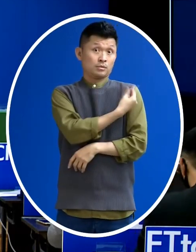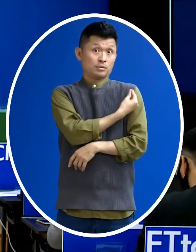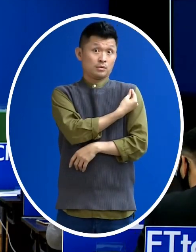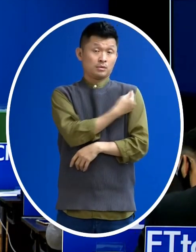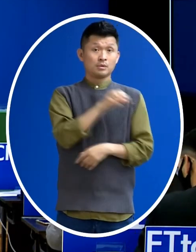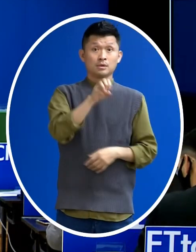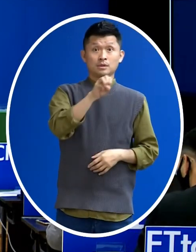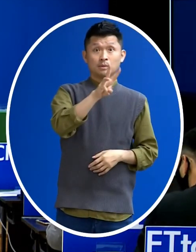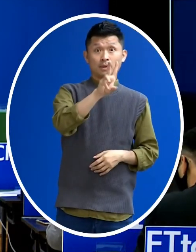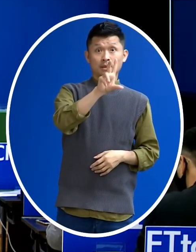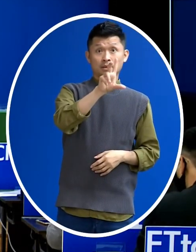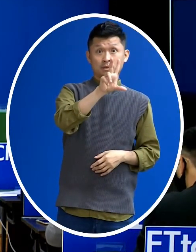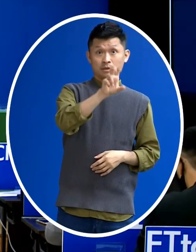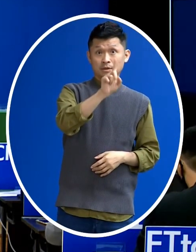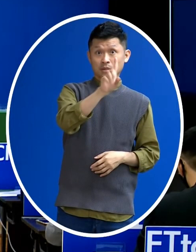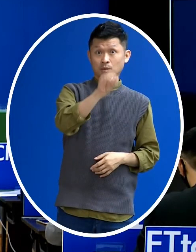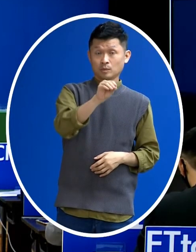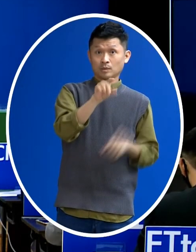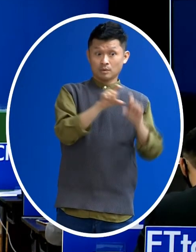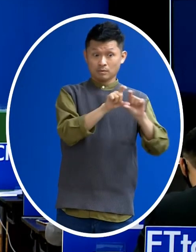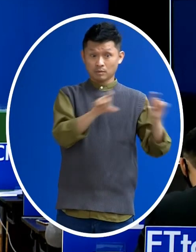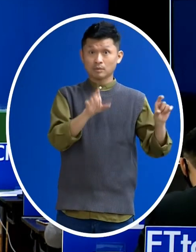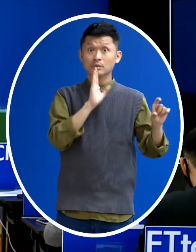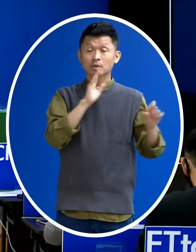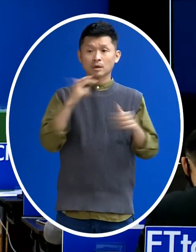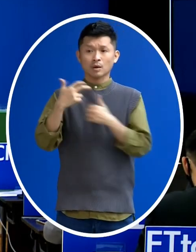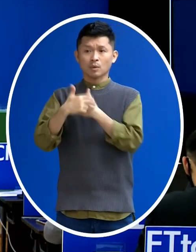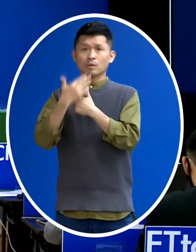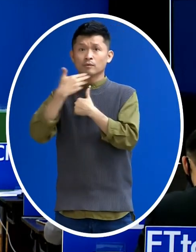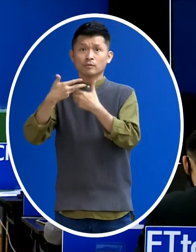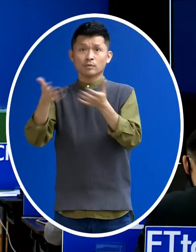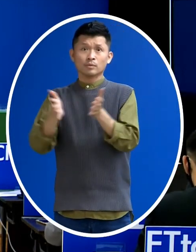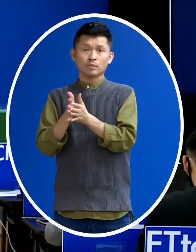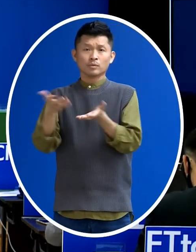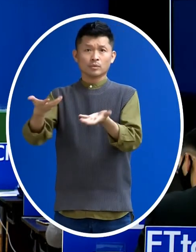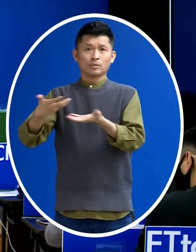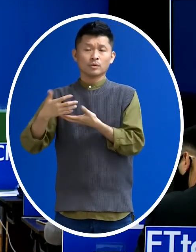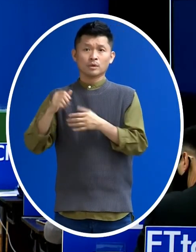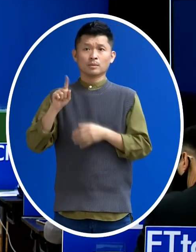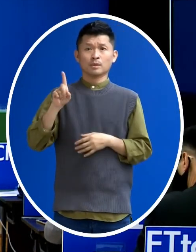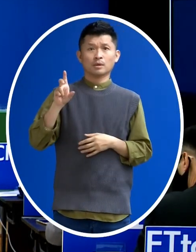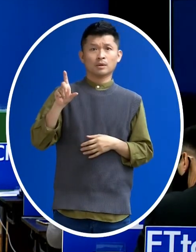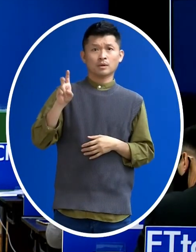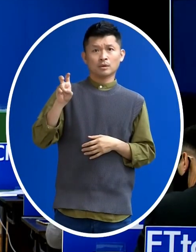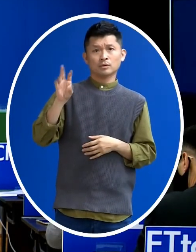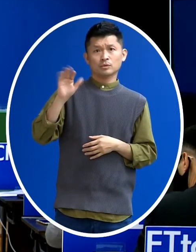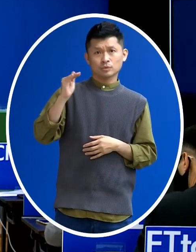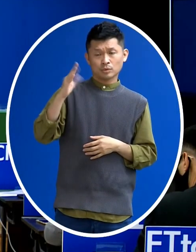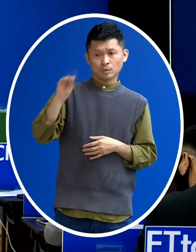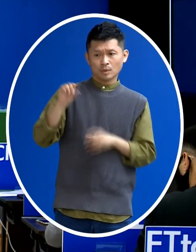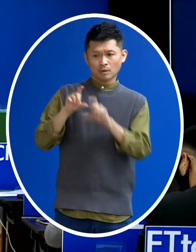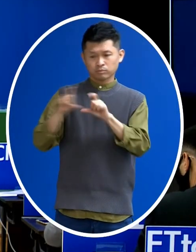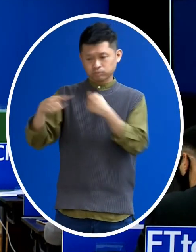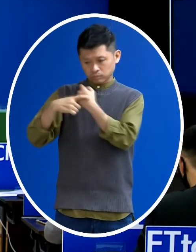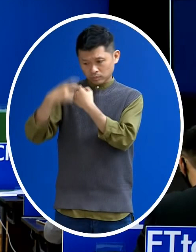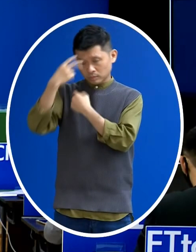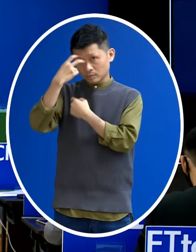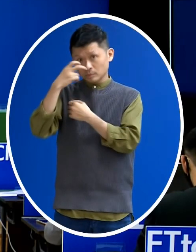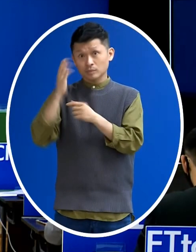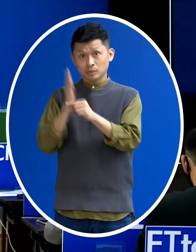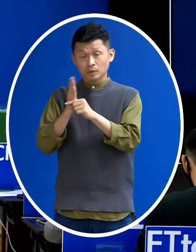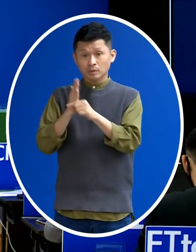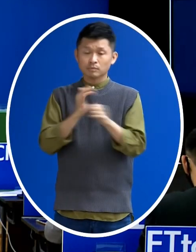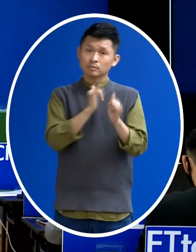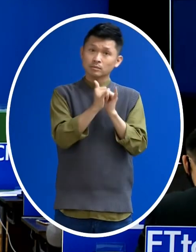端的剂量为371万剂，但是之后卫福部又再收了约129万剂在检验中，那他就质疑